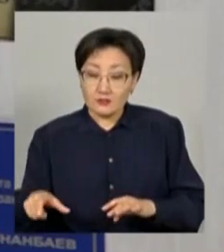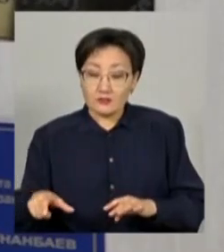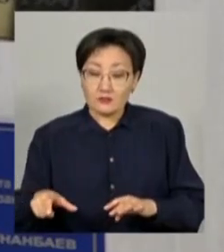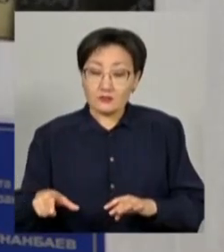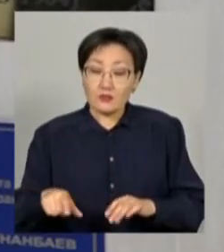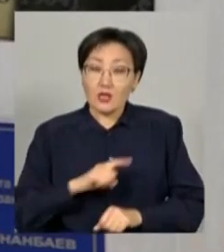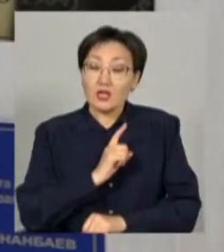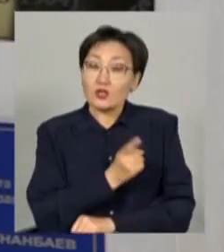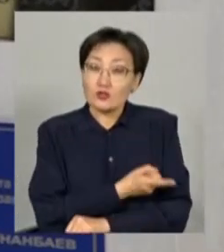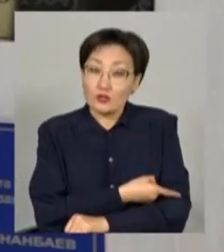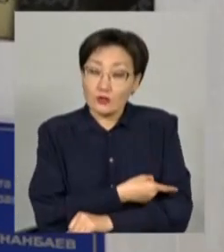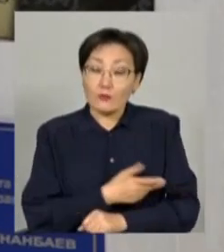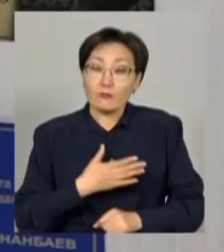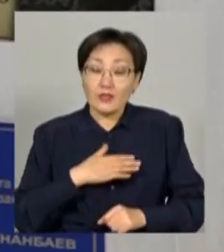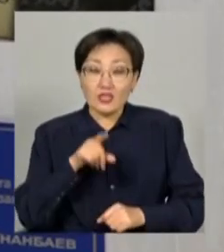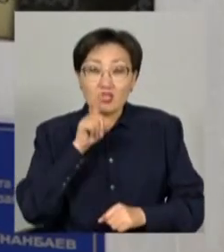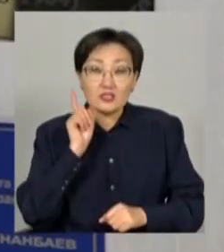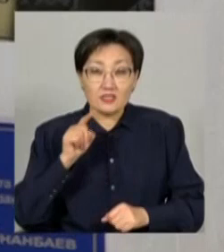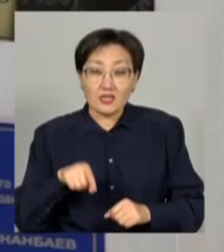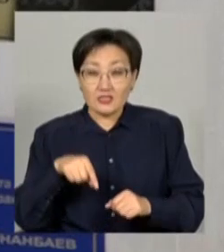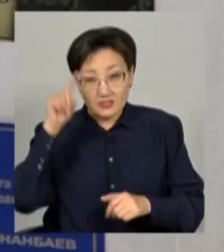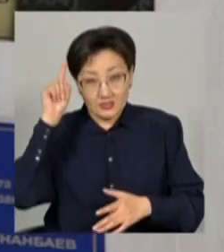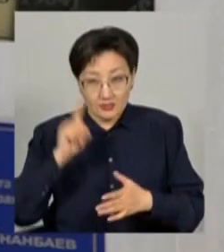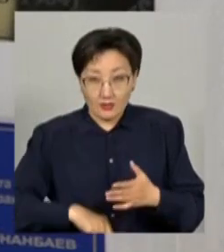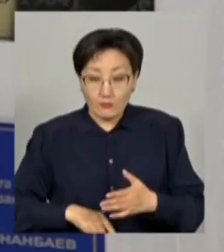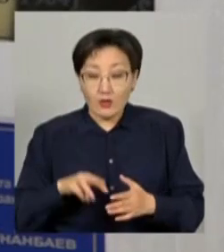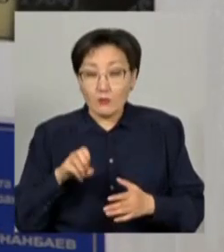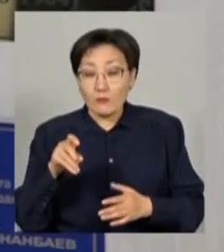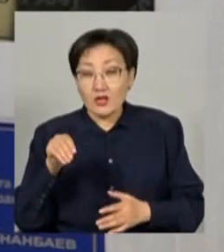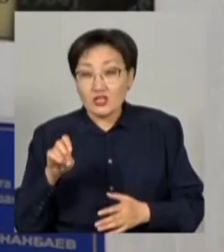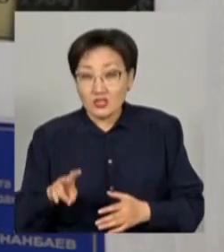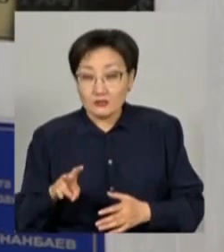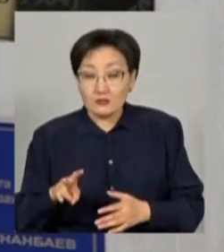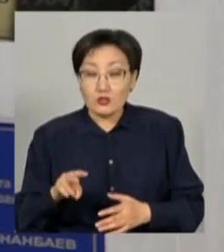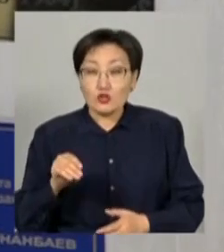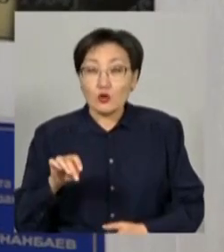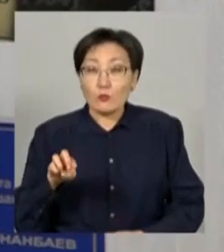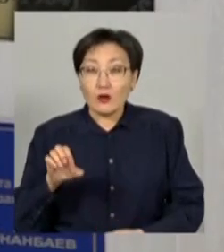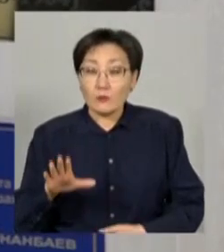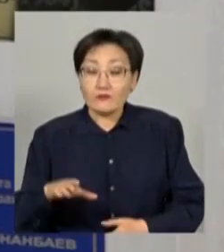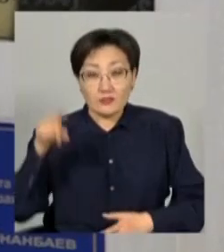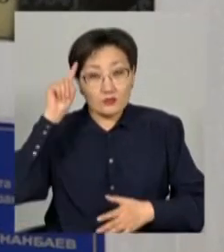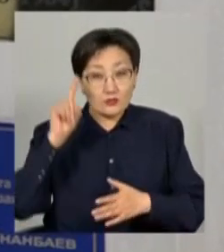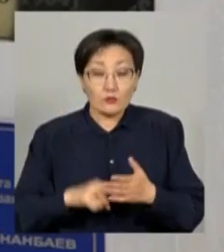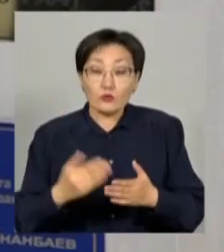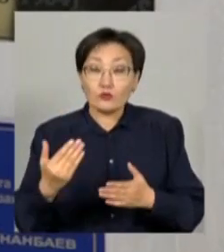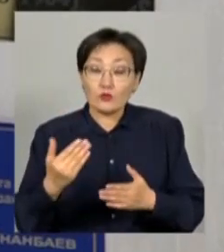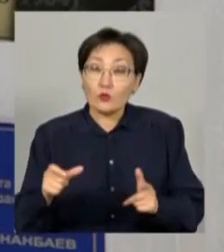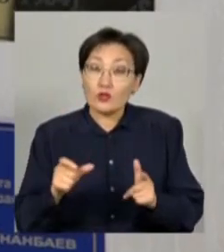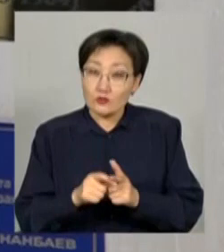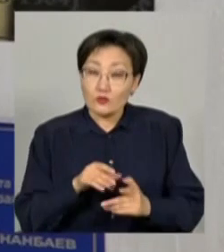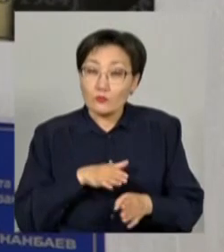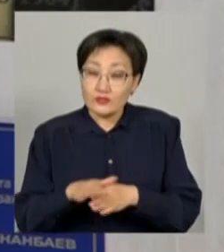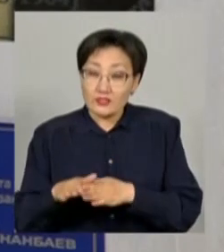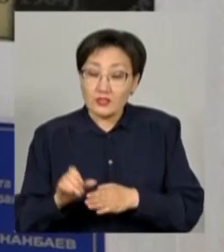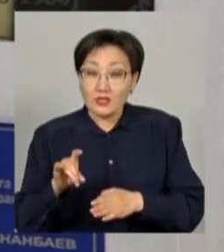қырандай күшті қанатты, мен жастарға сенемін деген мағжан аталарының сенімін, солардың аманатын ақтайтын,